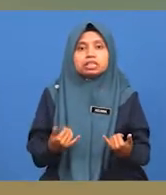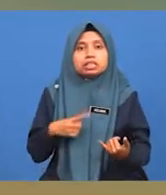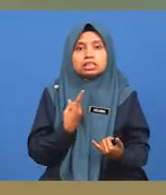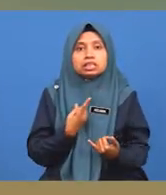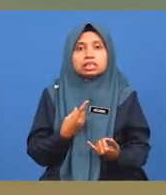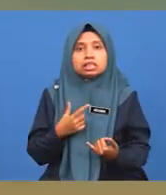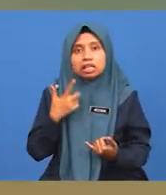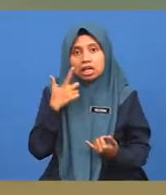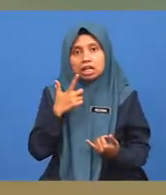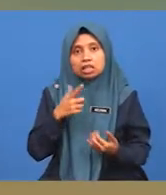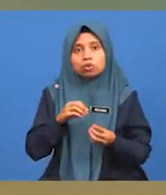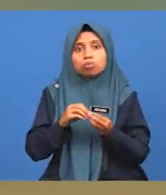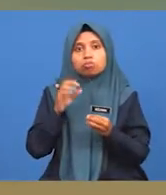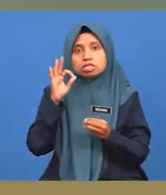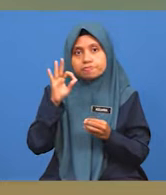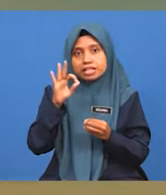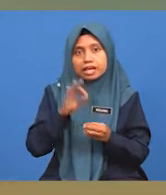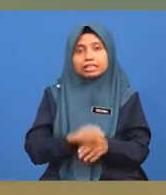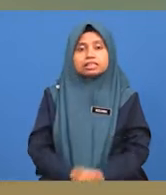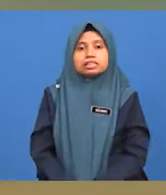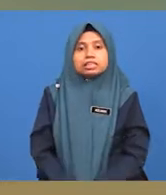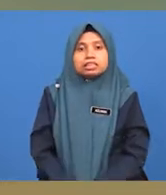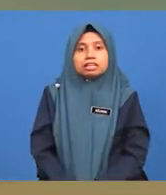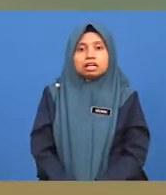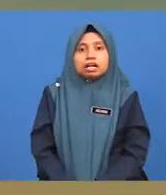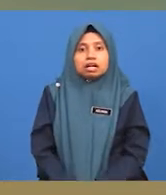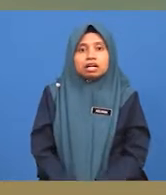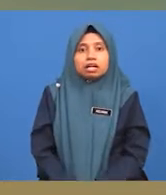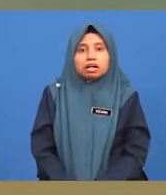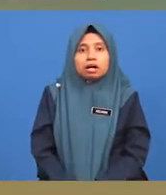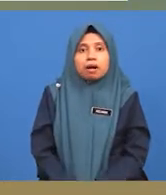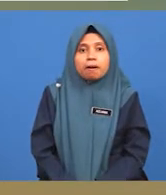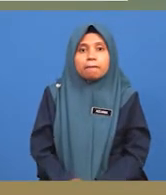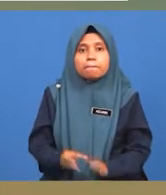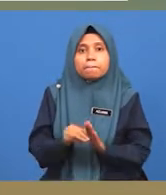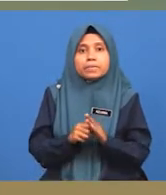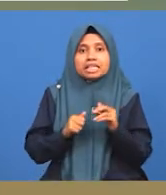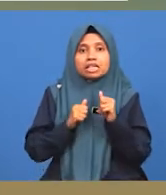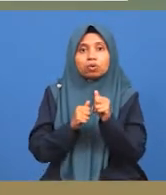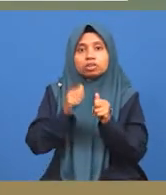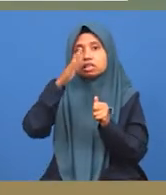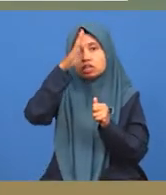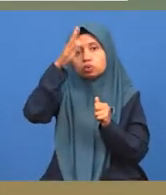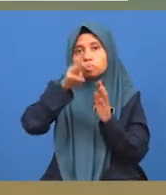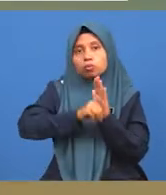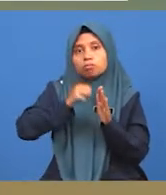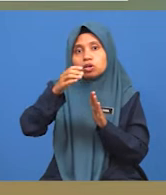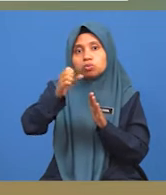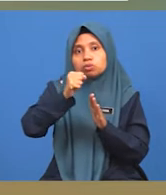Sekarang kita lihat isi ke-9 pula murid-murid, iaitu mengikut